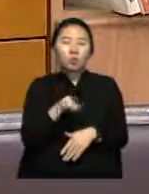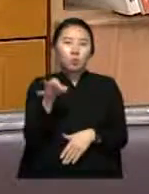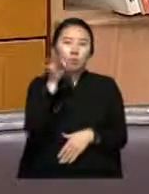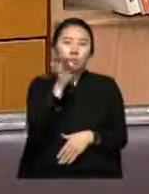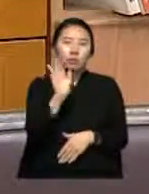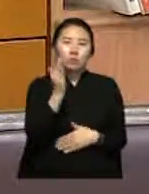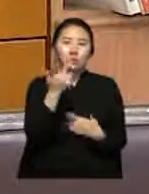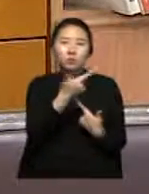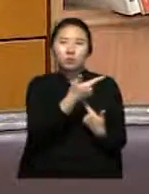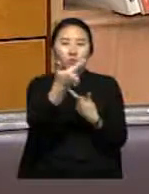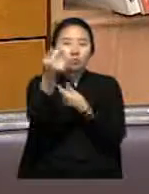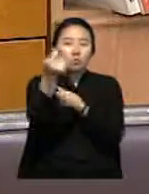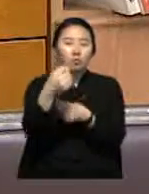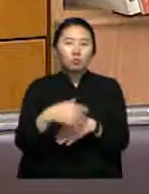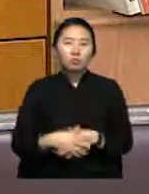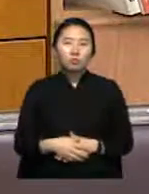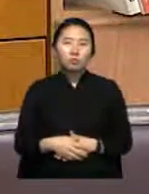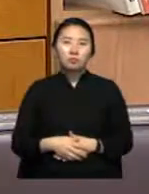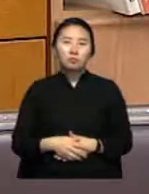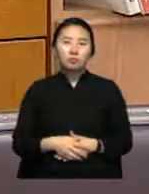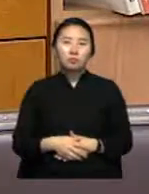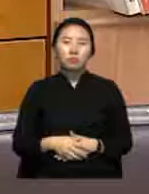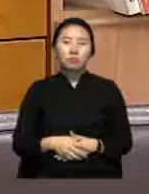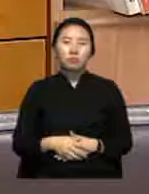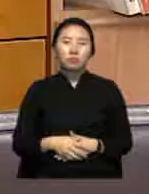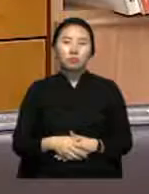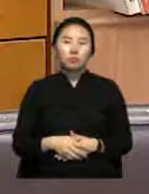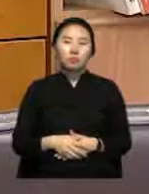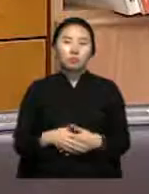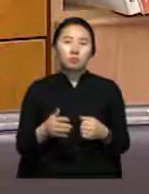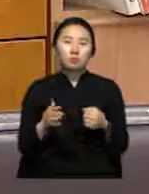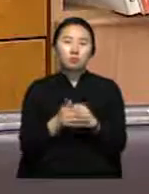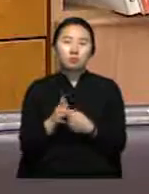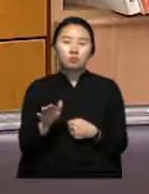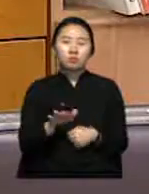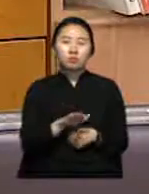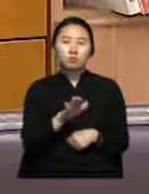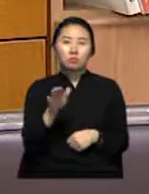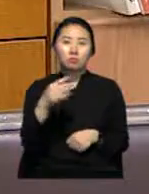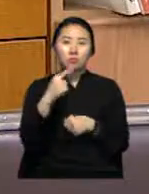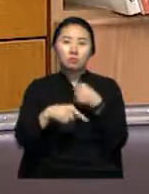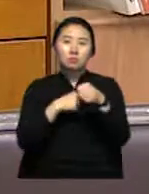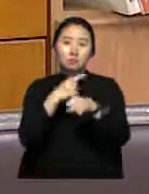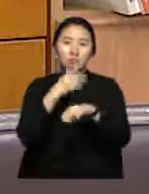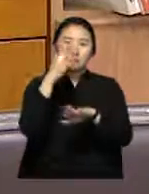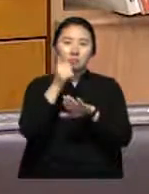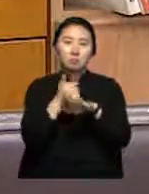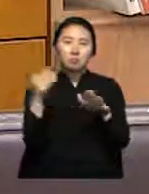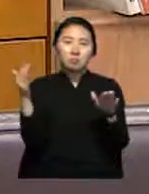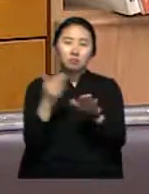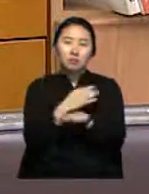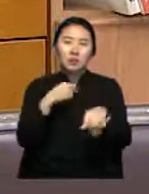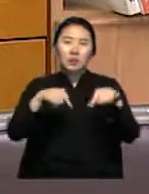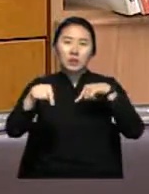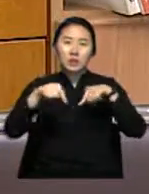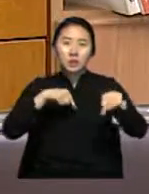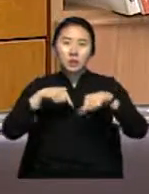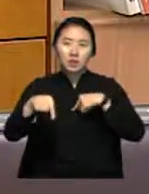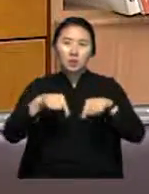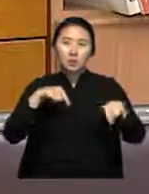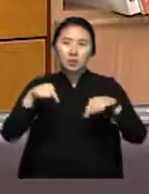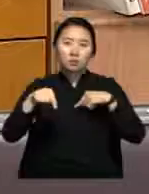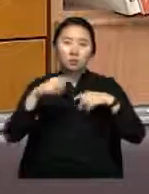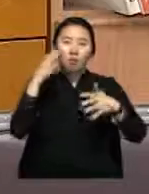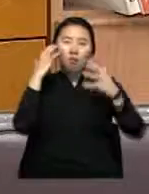하고 줄줄이 가격을 인상할 수 있다는 거죠. 그래서 저희가 굉장히 사실 지난 연말부터 해서 정치적으로도